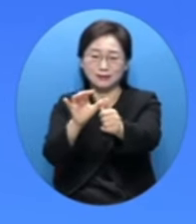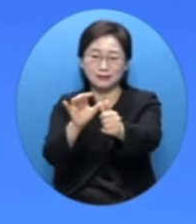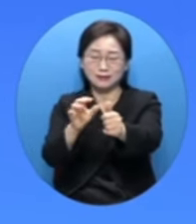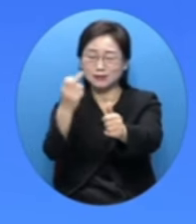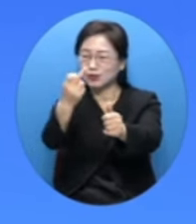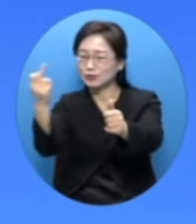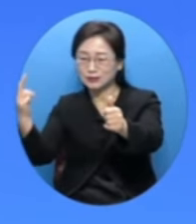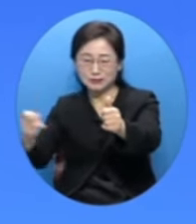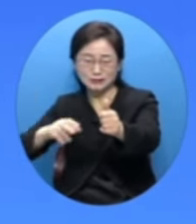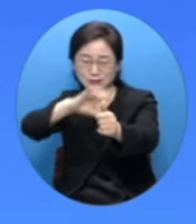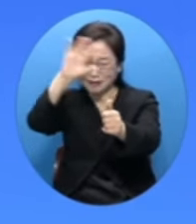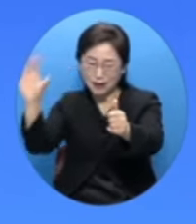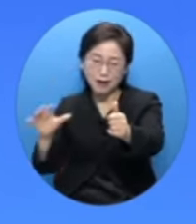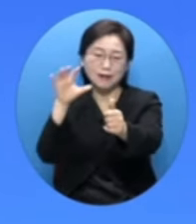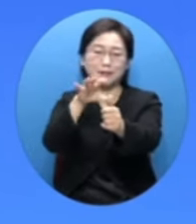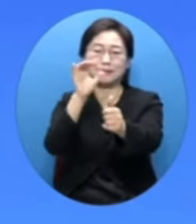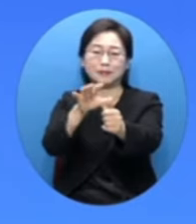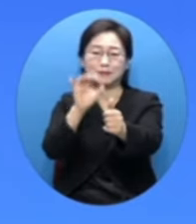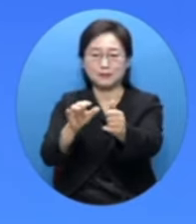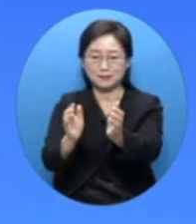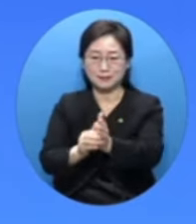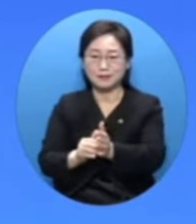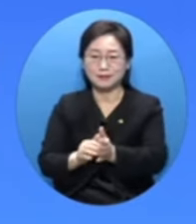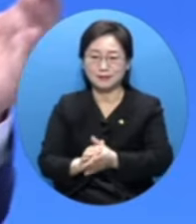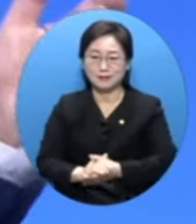형제들이 비난을 했던 것입니다.